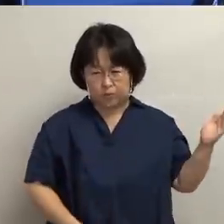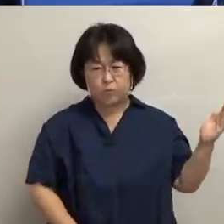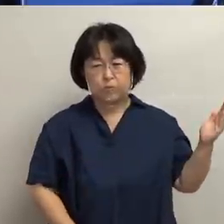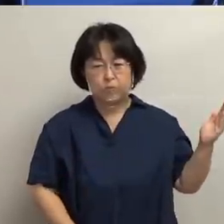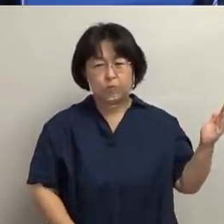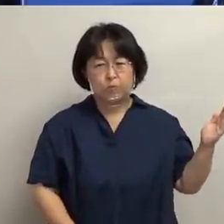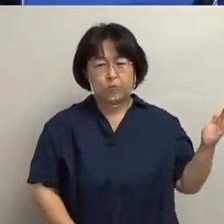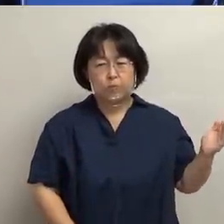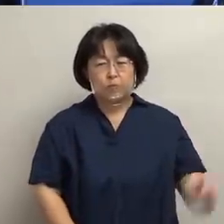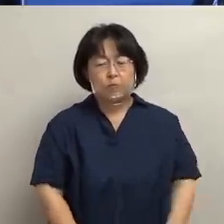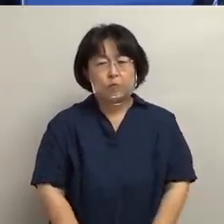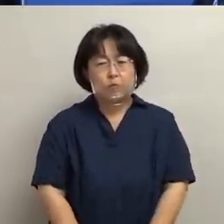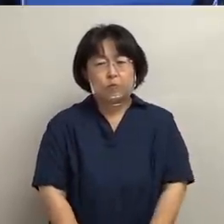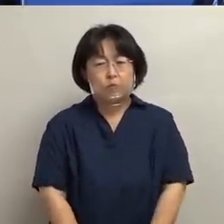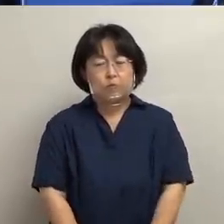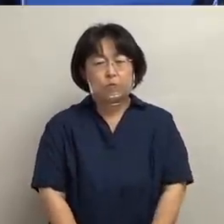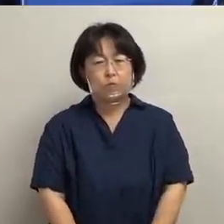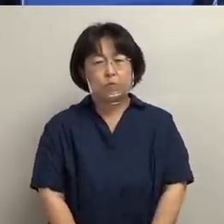フリップです